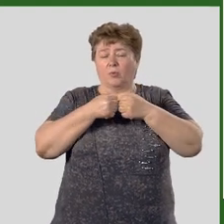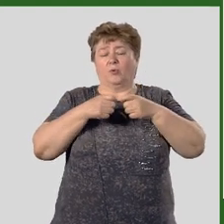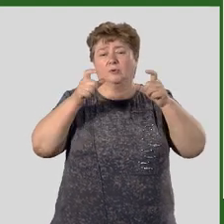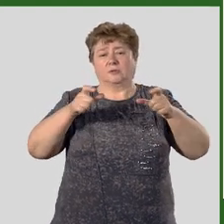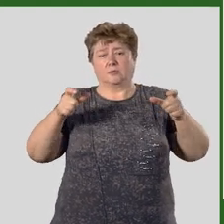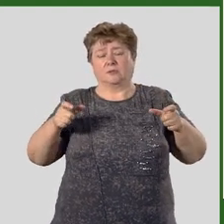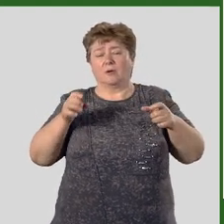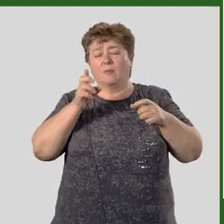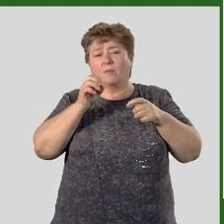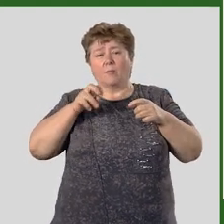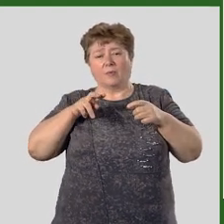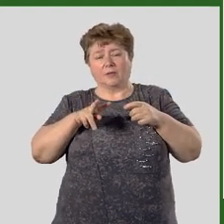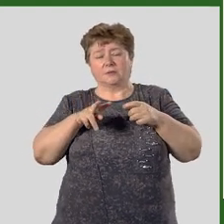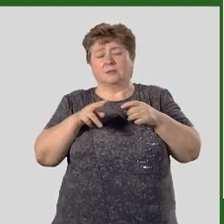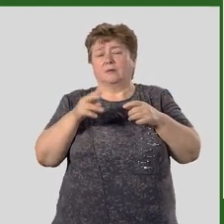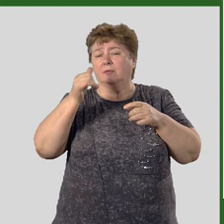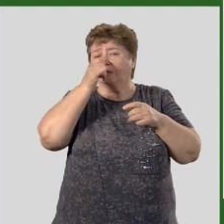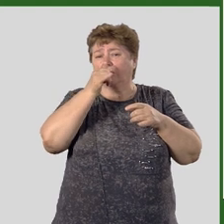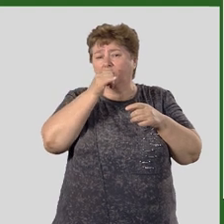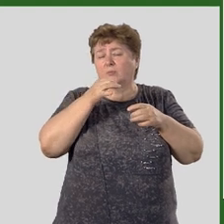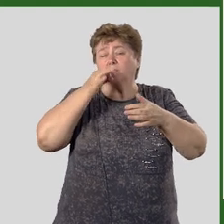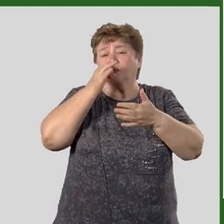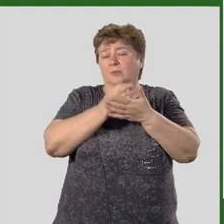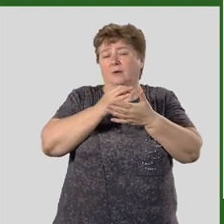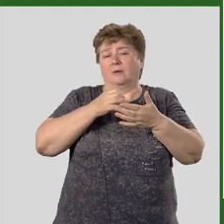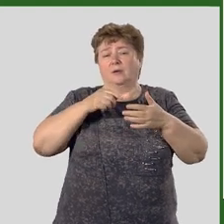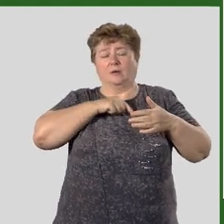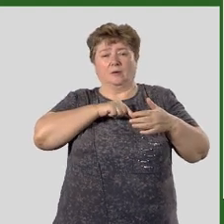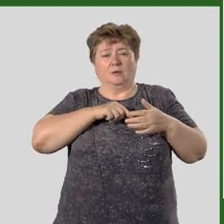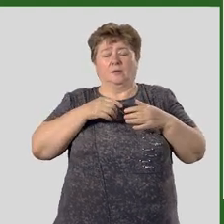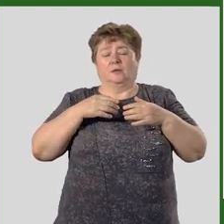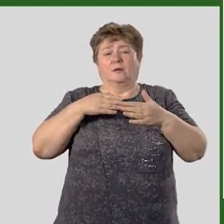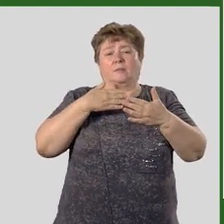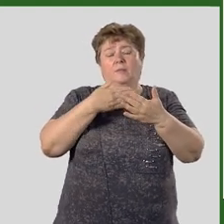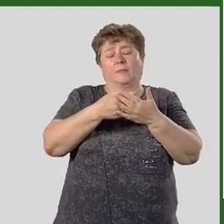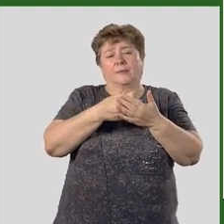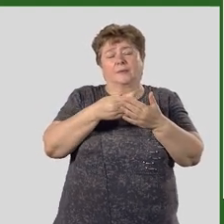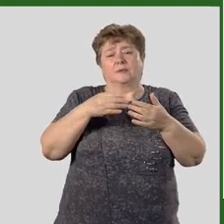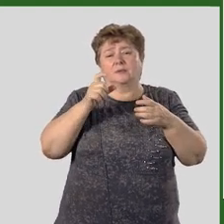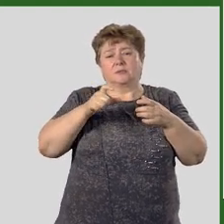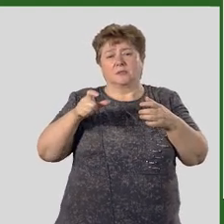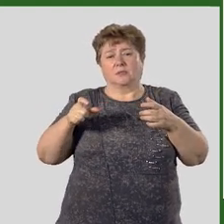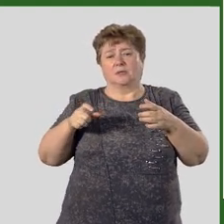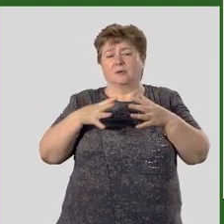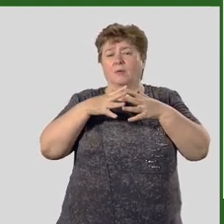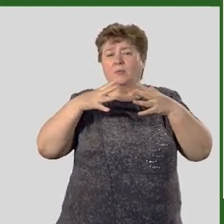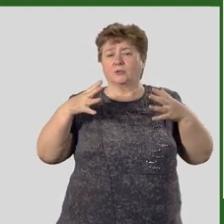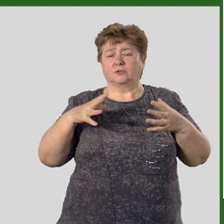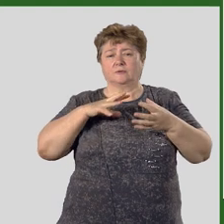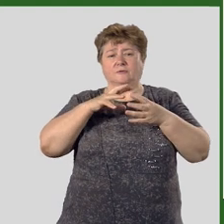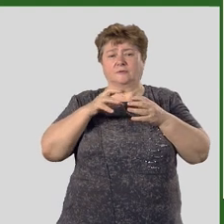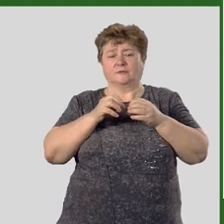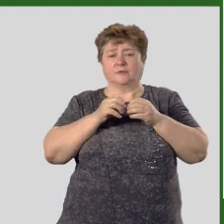населения по областям не может правильно отразить характер размещения, так как население в большинстве